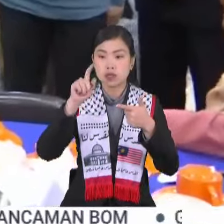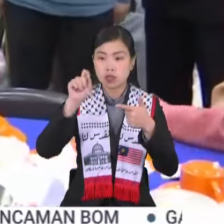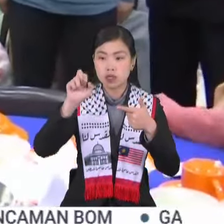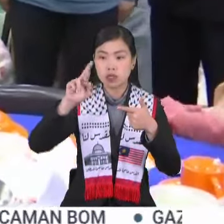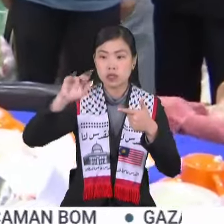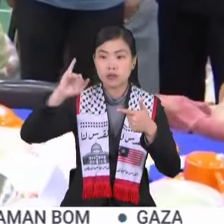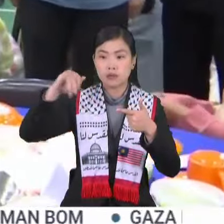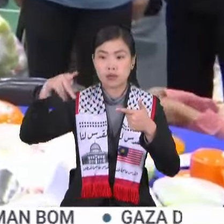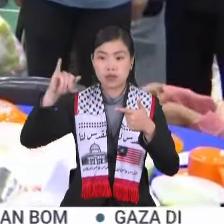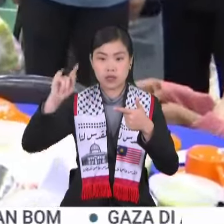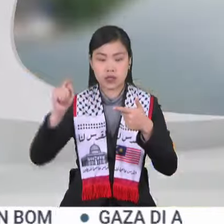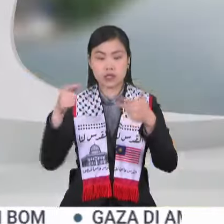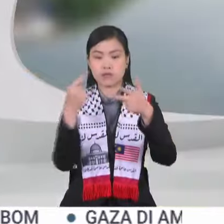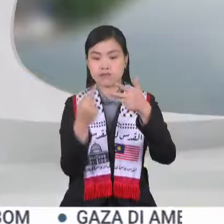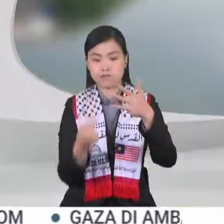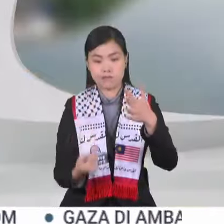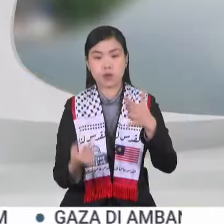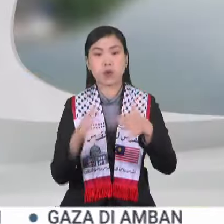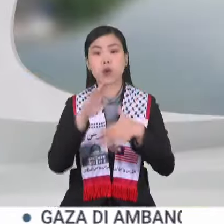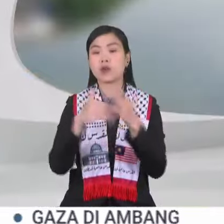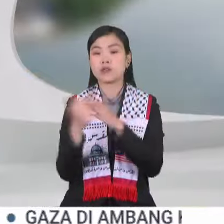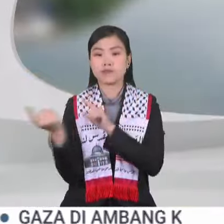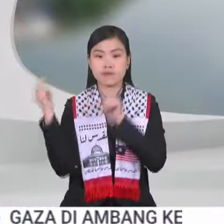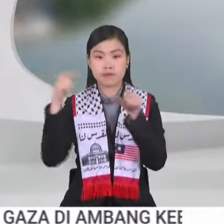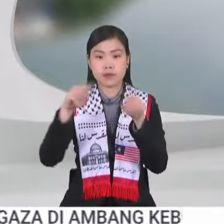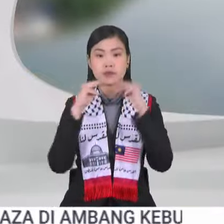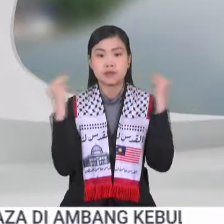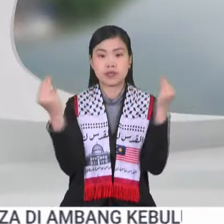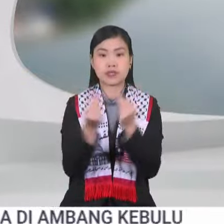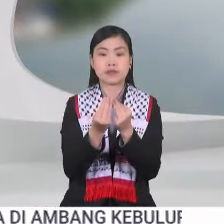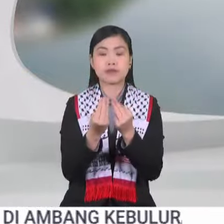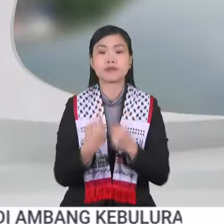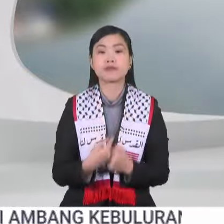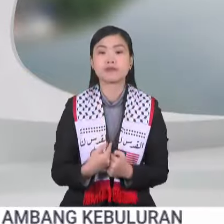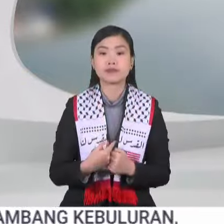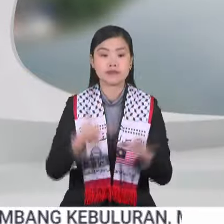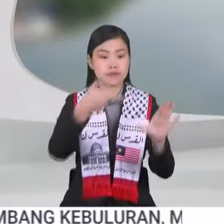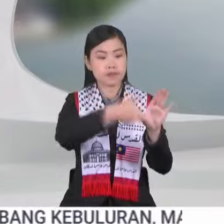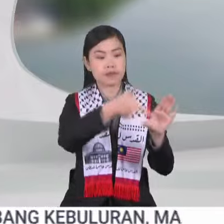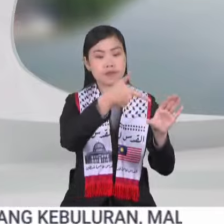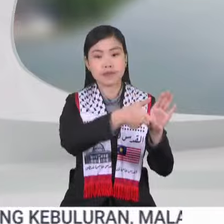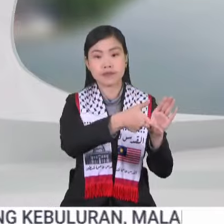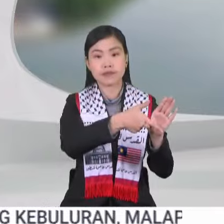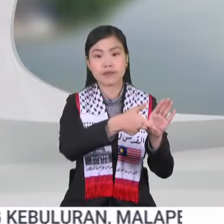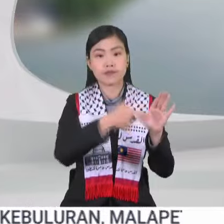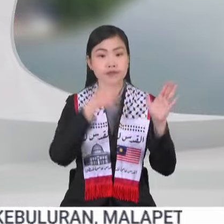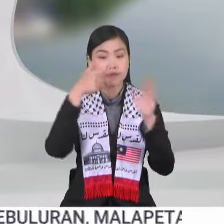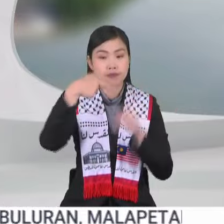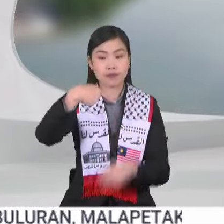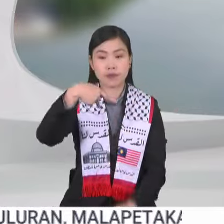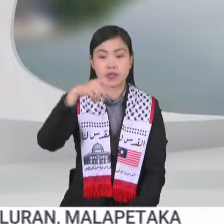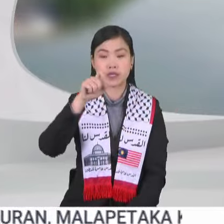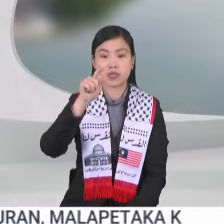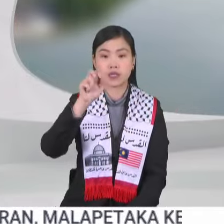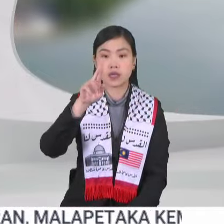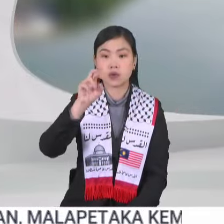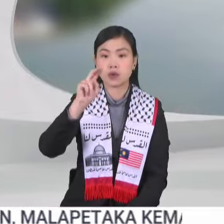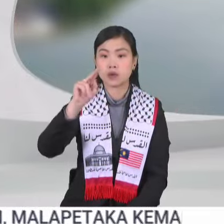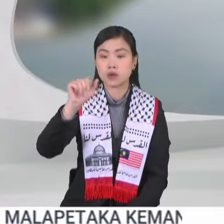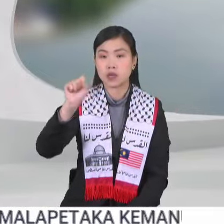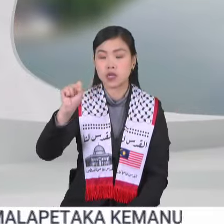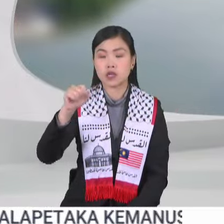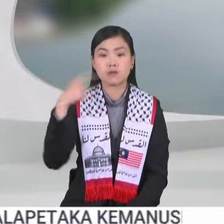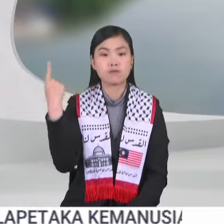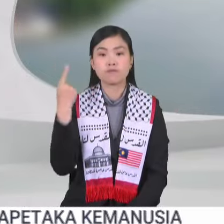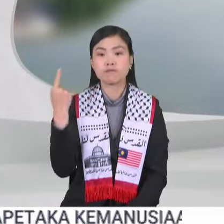Majlis ini Petroleum nasional berhad Petronas sentiasa terbuka untuk bekerjasama dengan